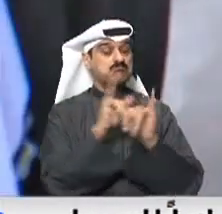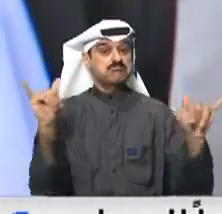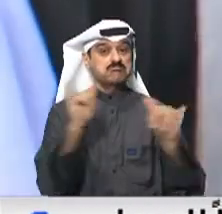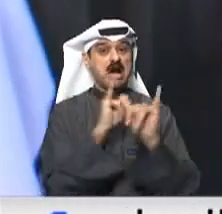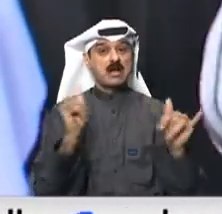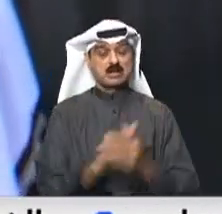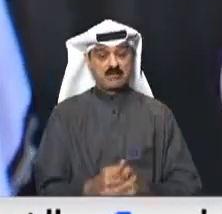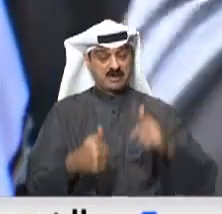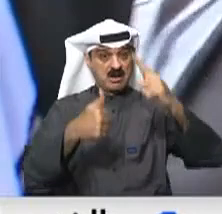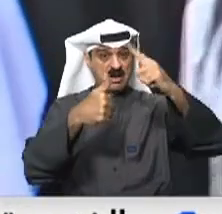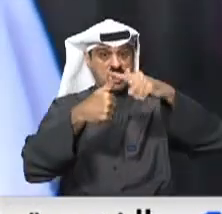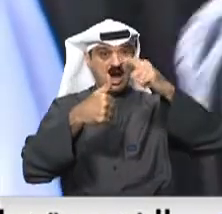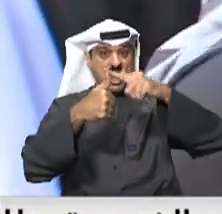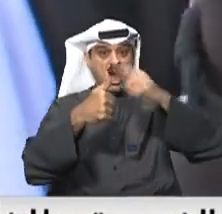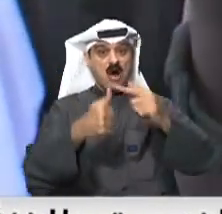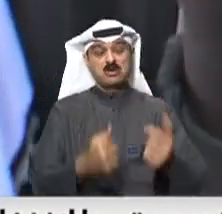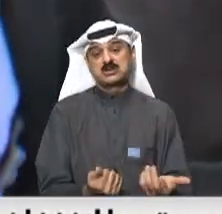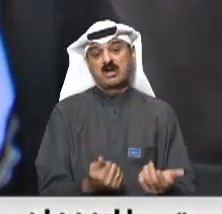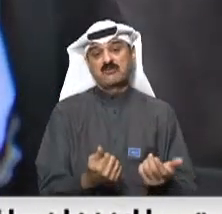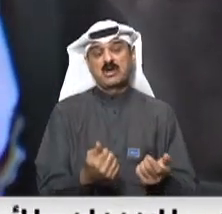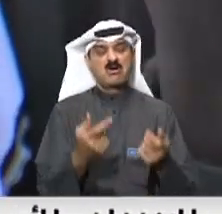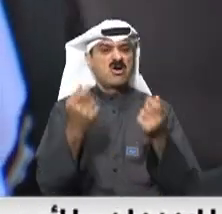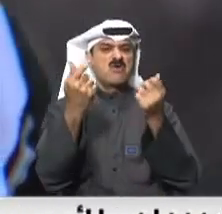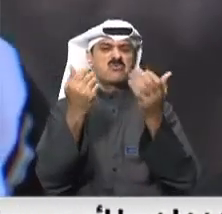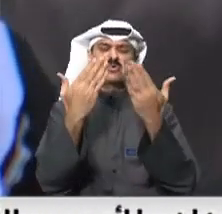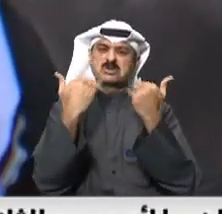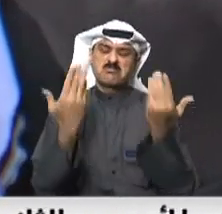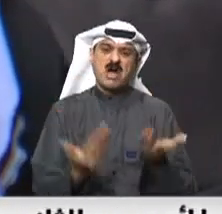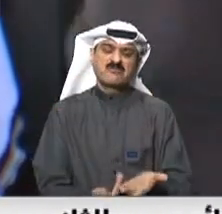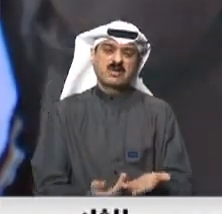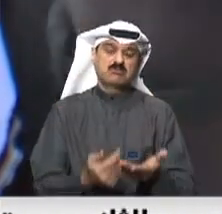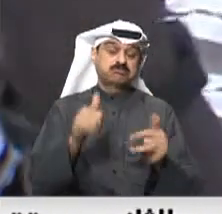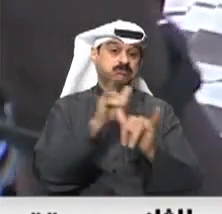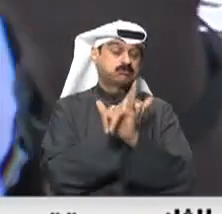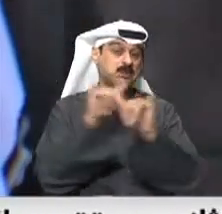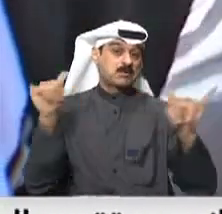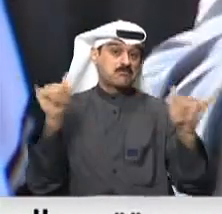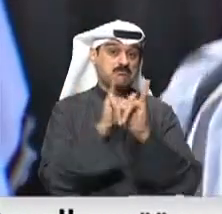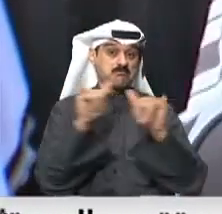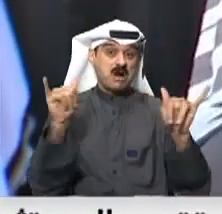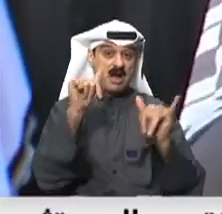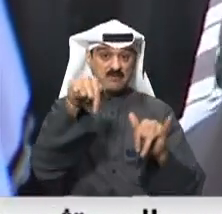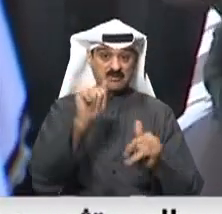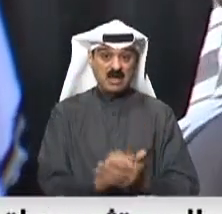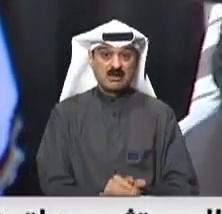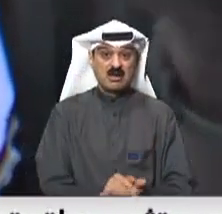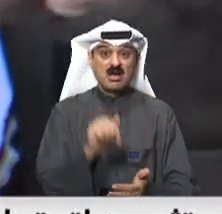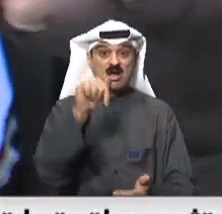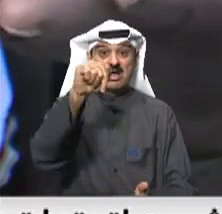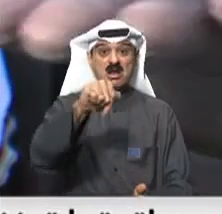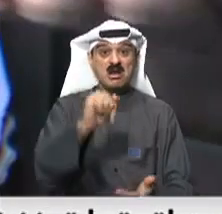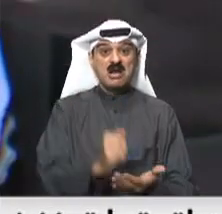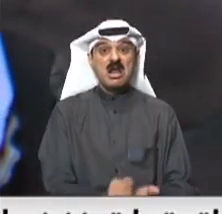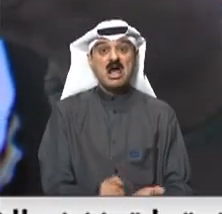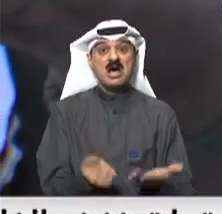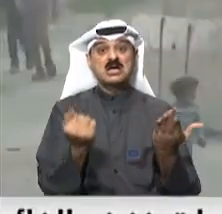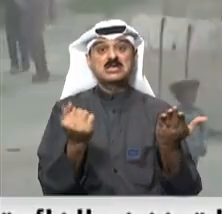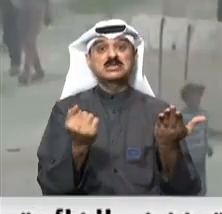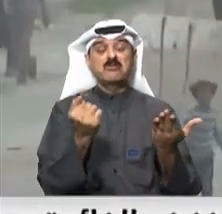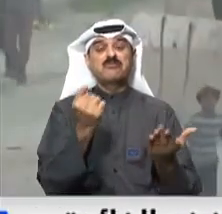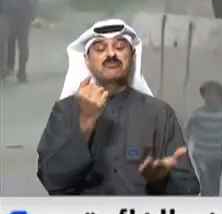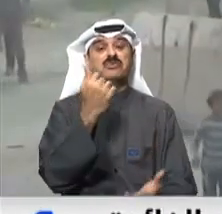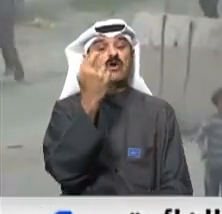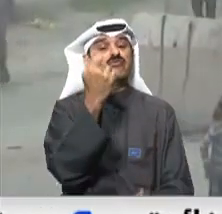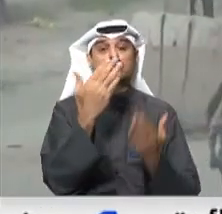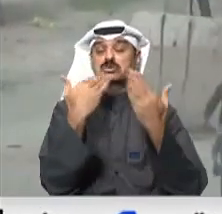اول حاجه معي مايش مصان اطلع ا اني انزح اذا نزحت بدي اكثر اكثر من 800 شيكل 900 900 شيكل من